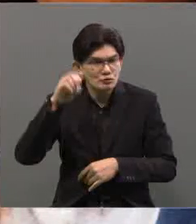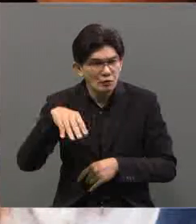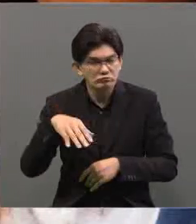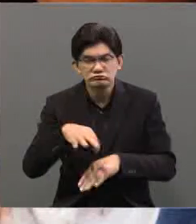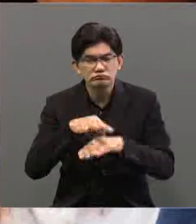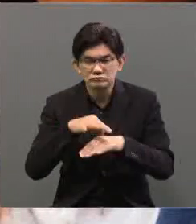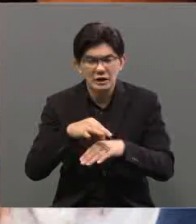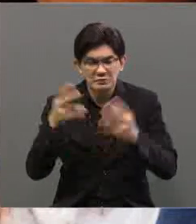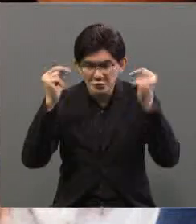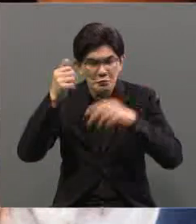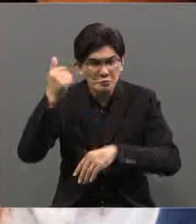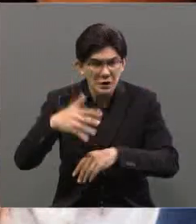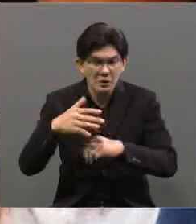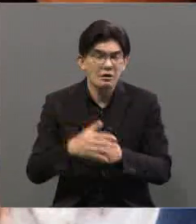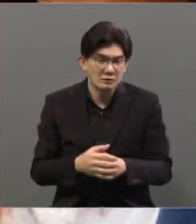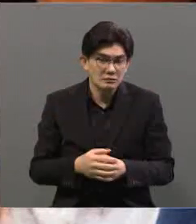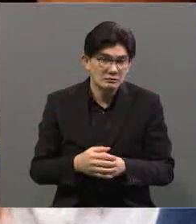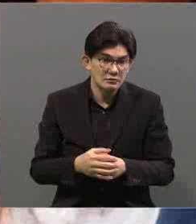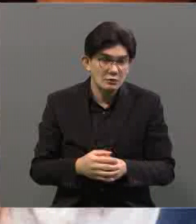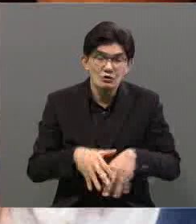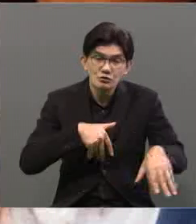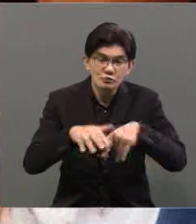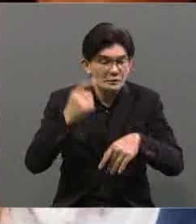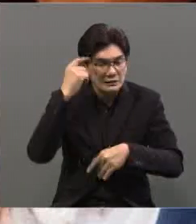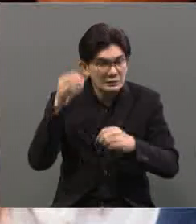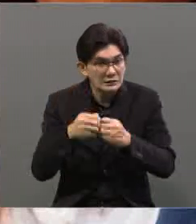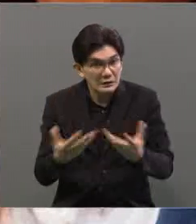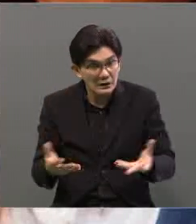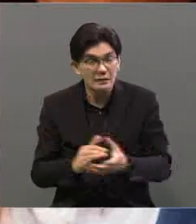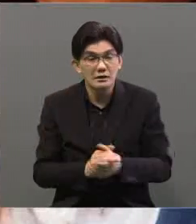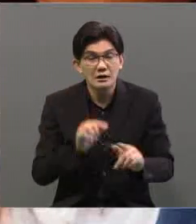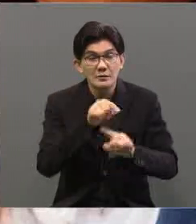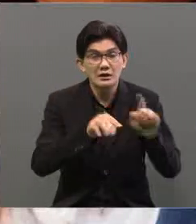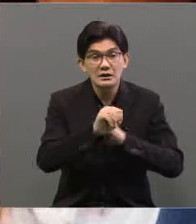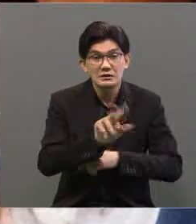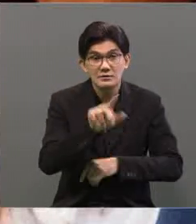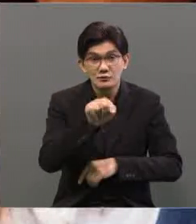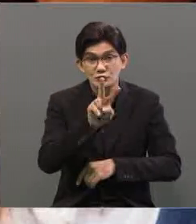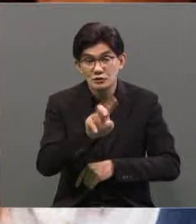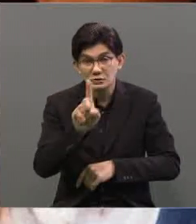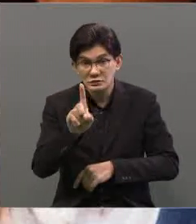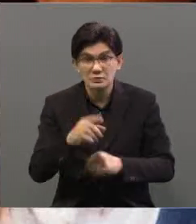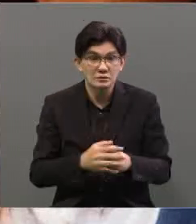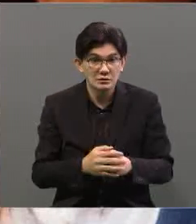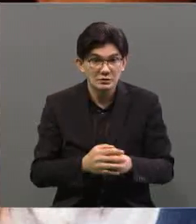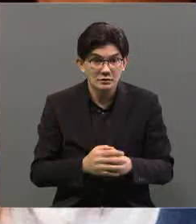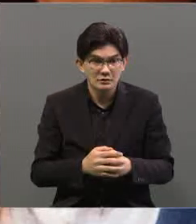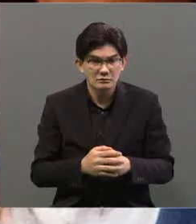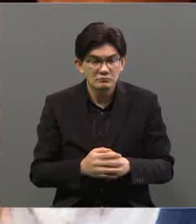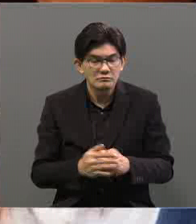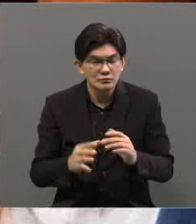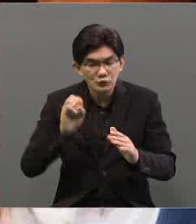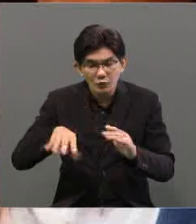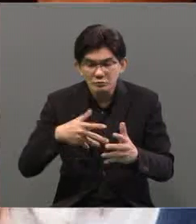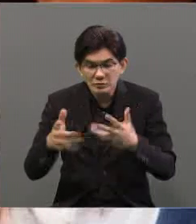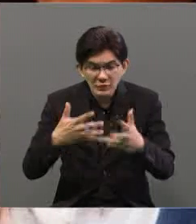พอที่จะดำรงตำแหน่งนายกรัฐมนตรีว่าพี่น้องประชาชนมองอย่างไรร้อยละ 43.21บอกแบบนี้ฮะบอกว่าไม่ผ่านไม่